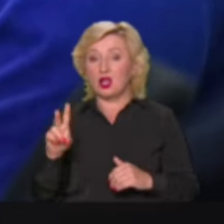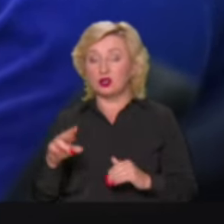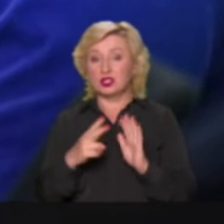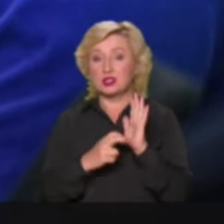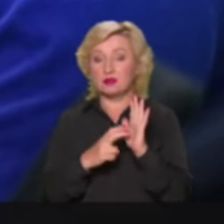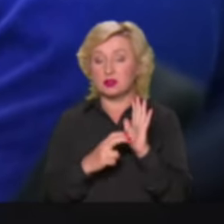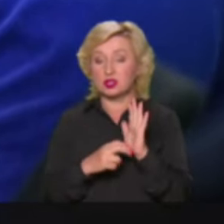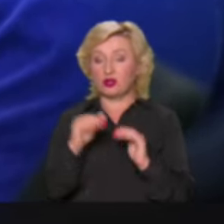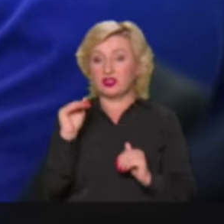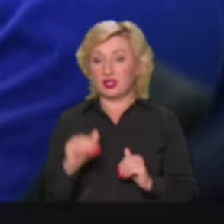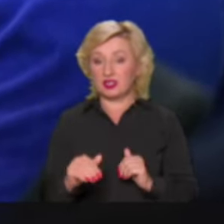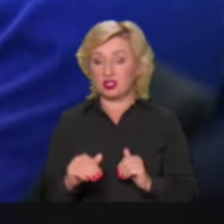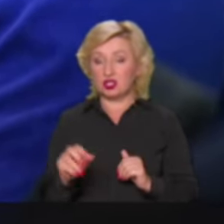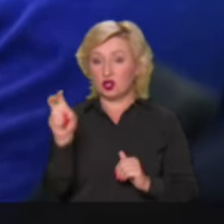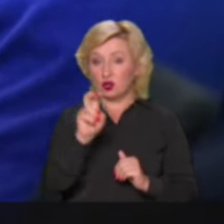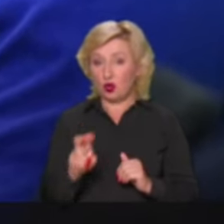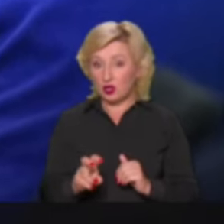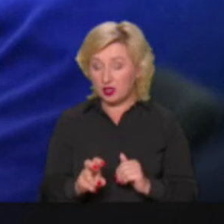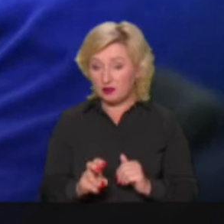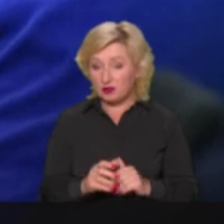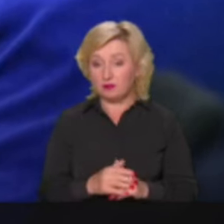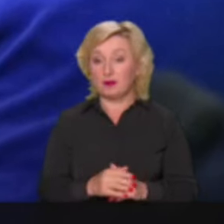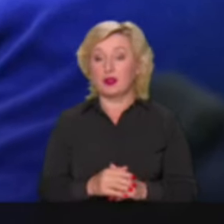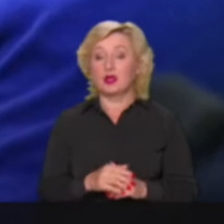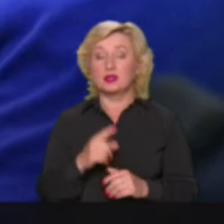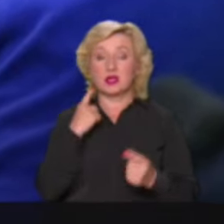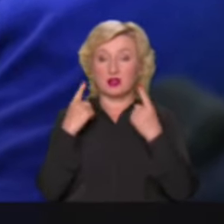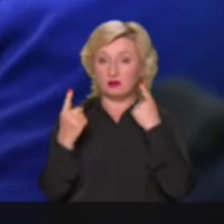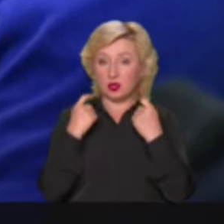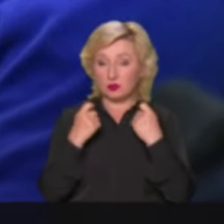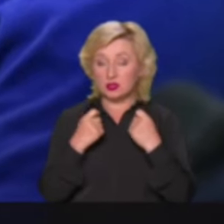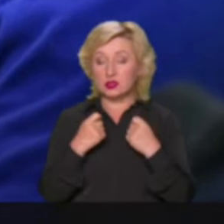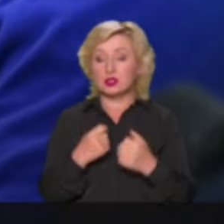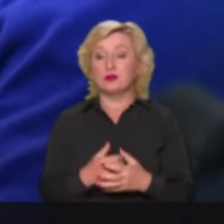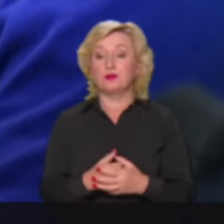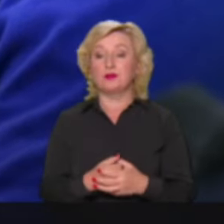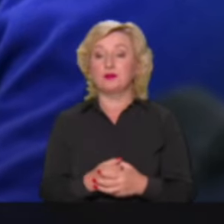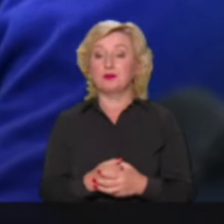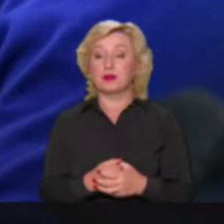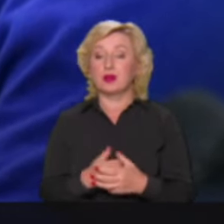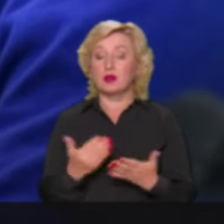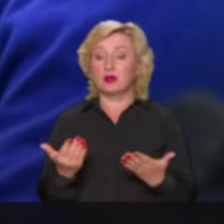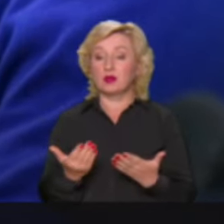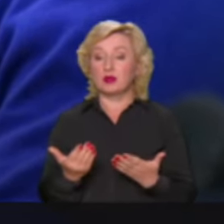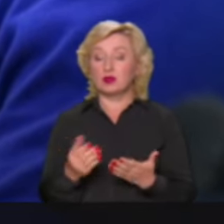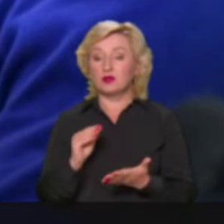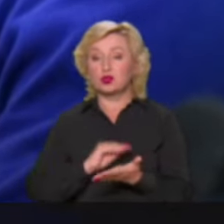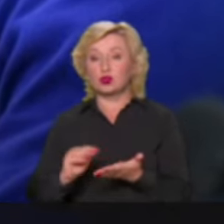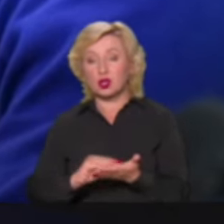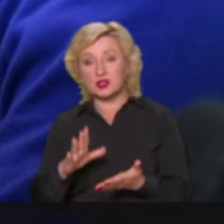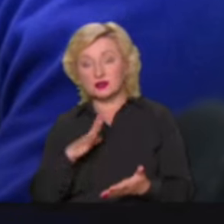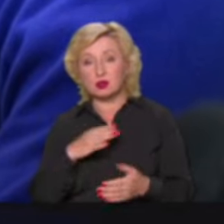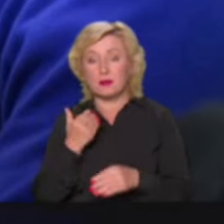700 тисяч доларів. За інформацією, до речі, яка в журналістів була і